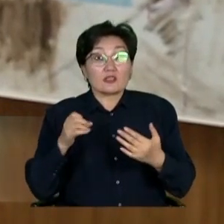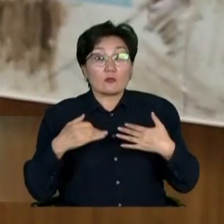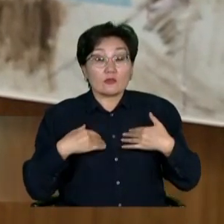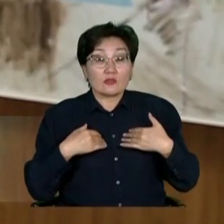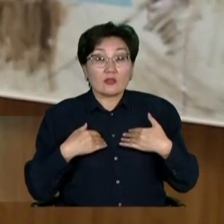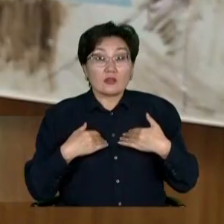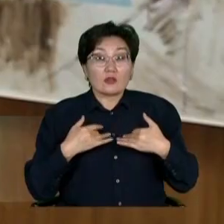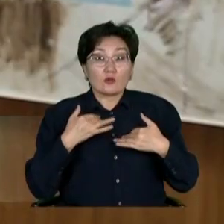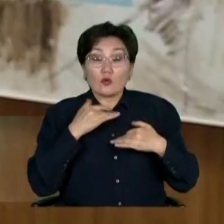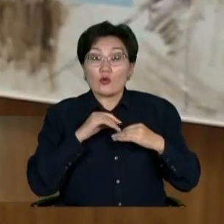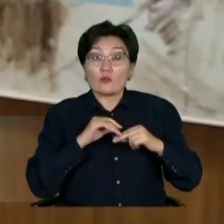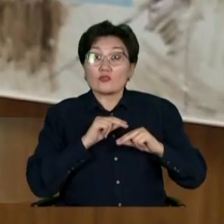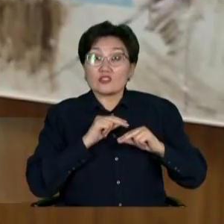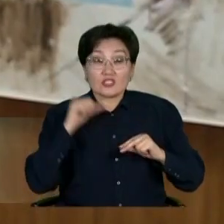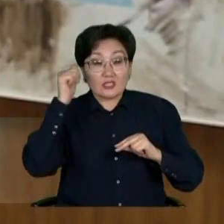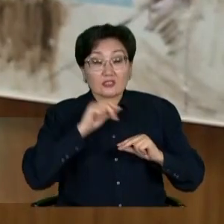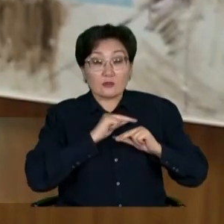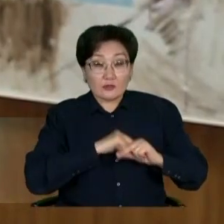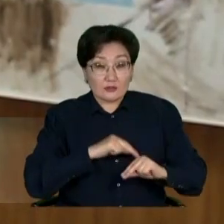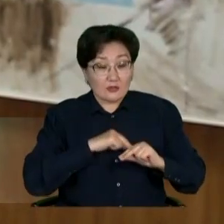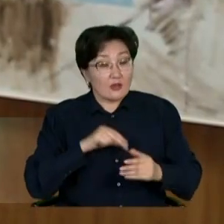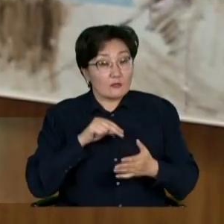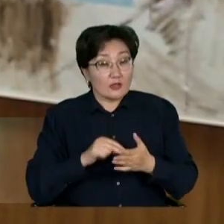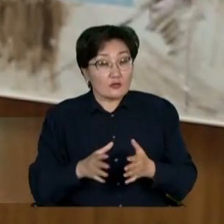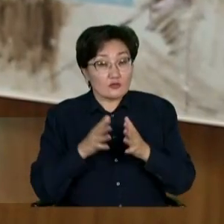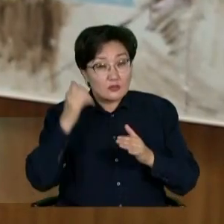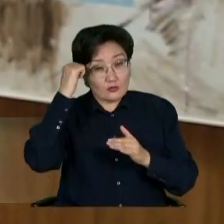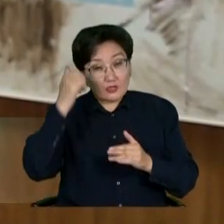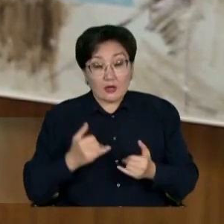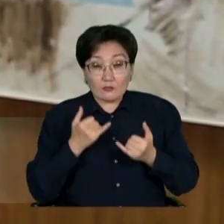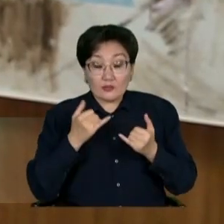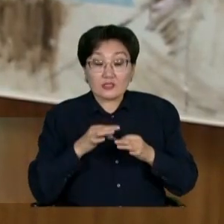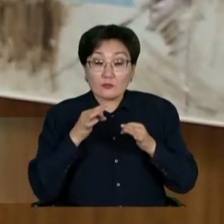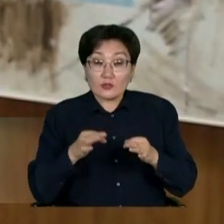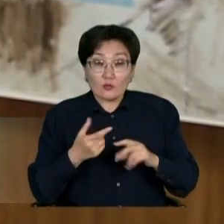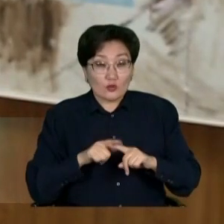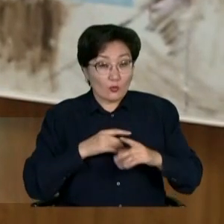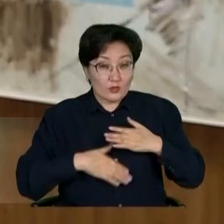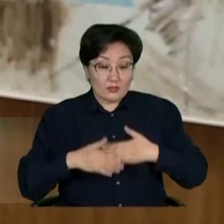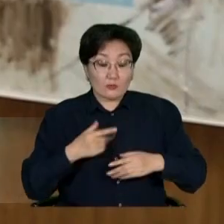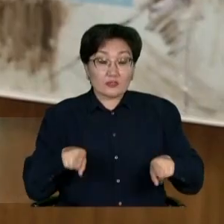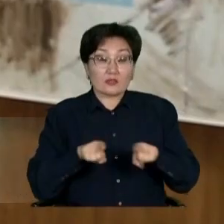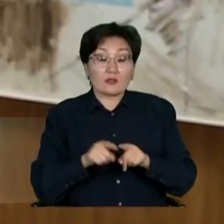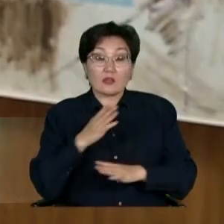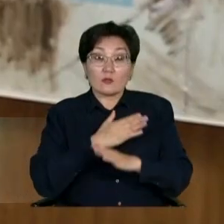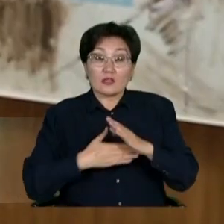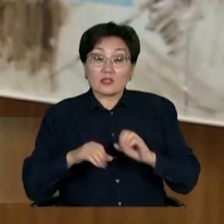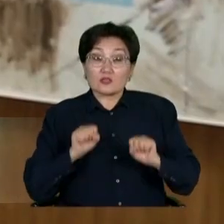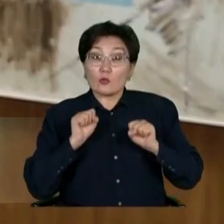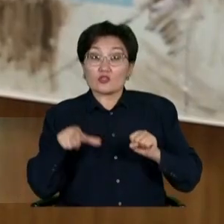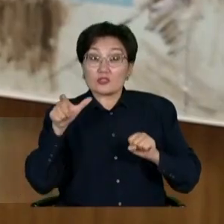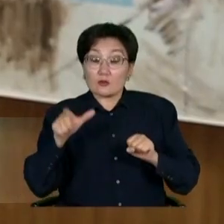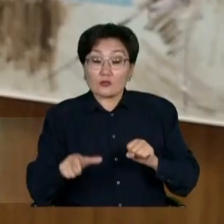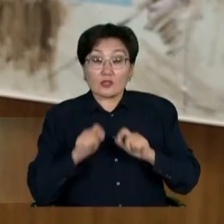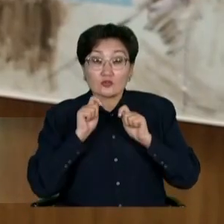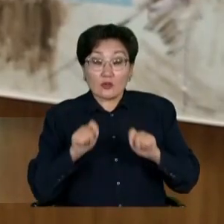жылғы еңбегімді бағалағанына үлкен алғысым білдіремін. Өте қуаныштымын. Осындай пара спортшылардың